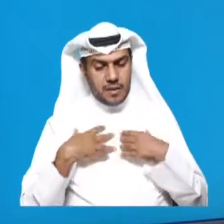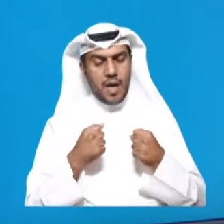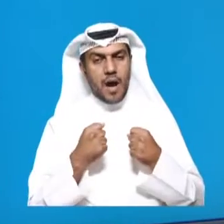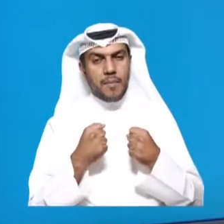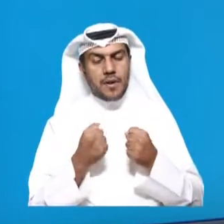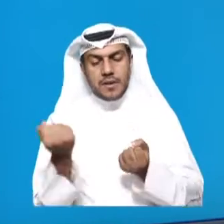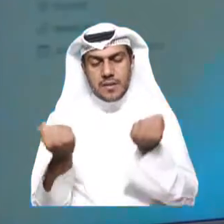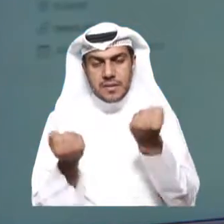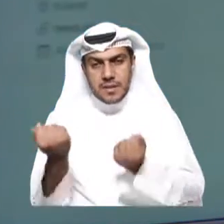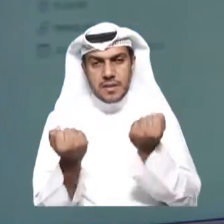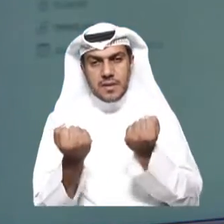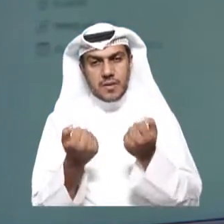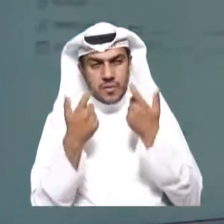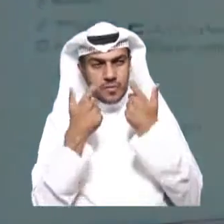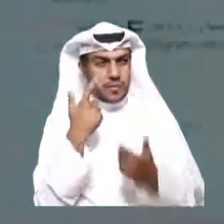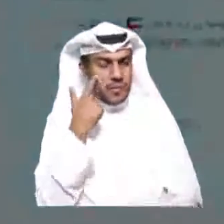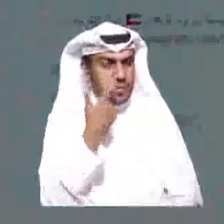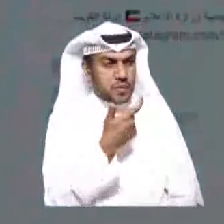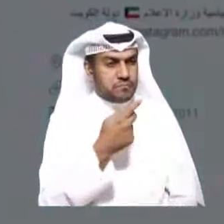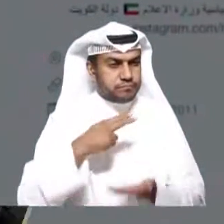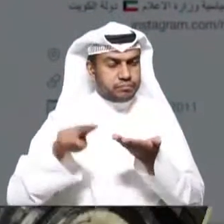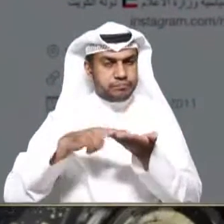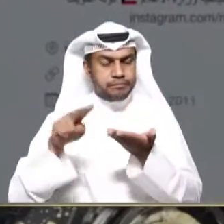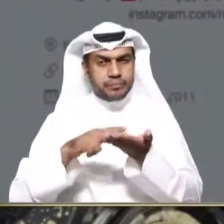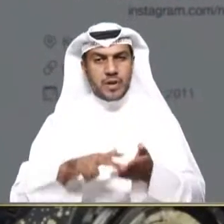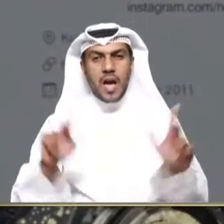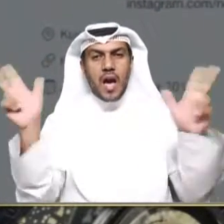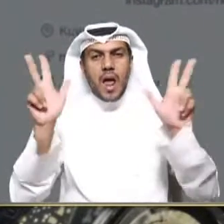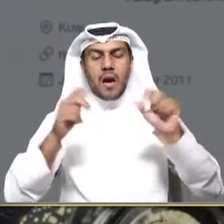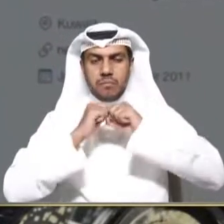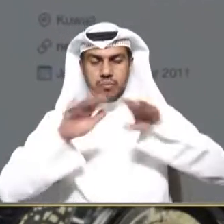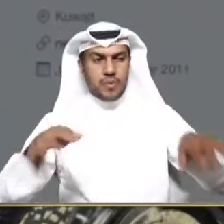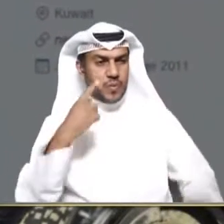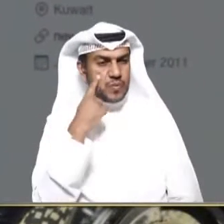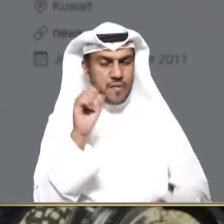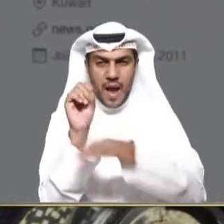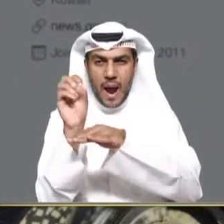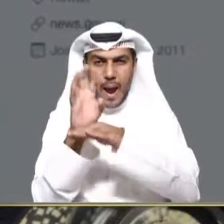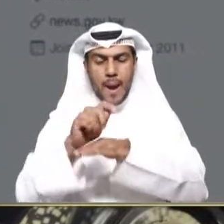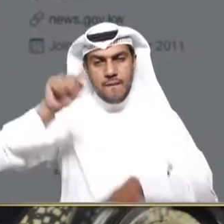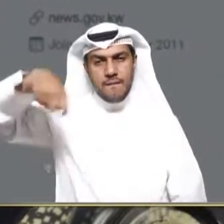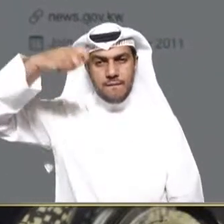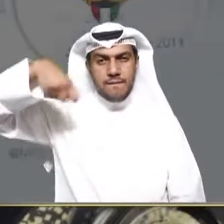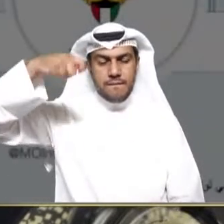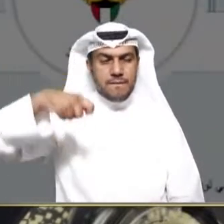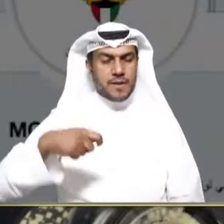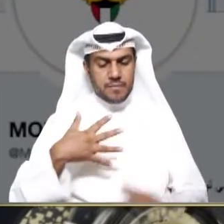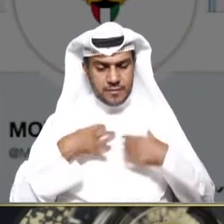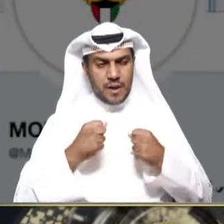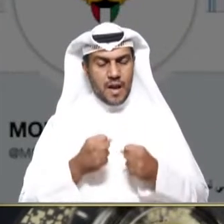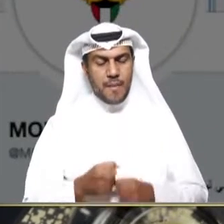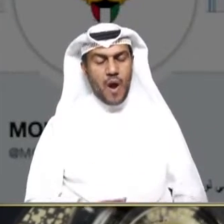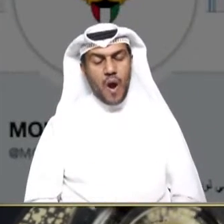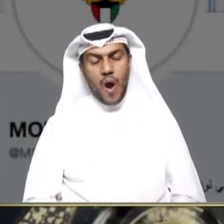التواصل الاجتماعي وتحديدا تويتر، نشرت وزارة الإعلام الكويتية مقطع فيديو توعوي حمل عنوانا لسلامتك أوصل